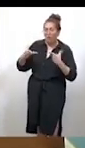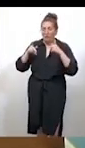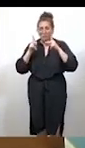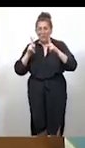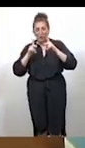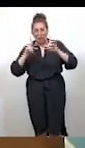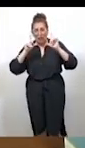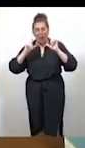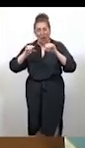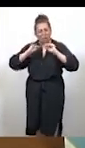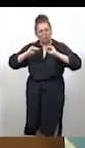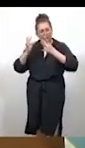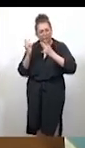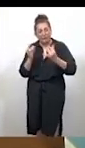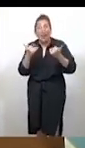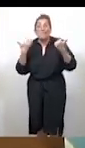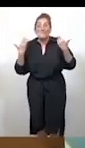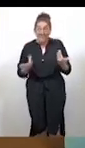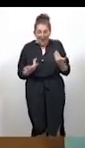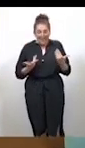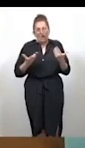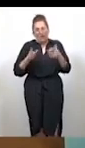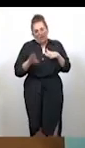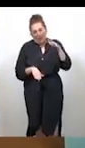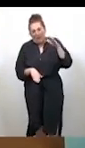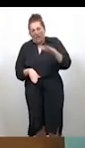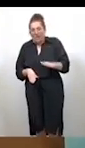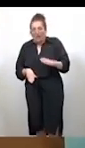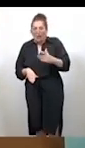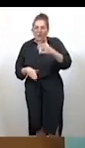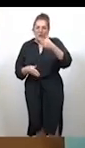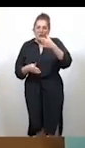va pouvoir faire ça maintenant qu'on peut retourner dans la rue et se voir à